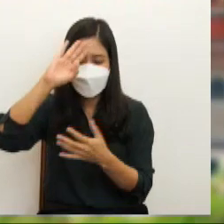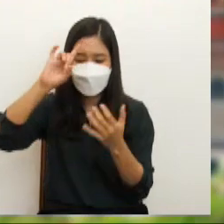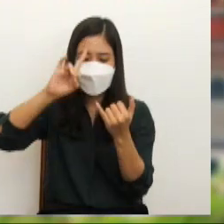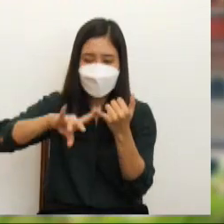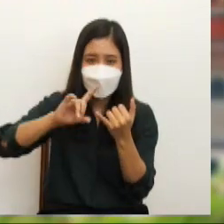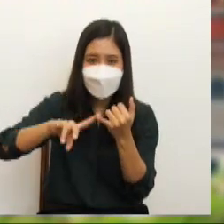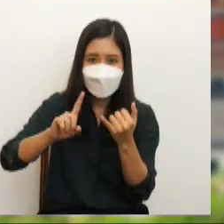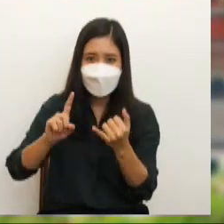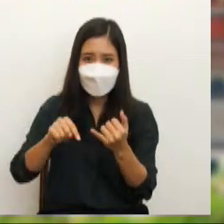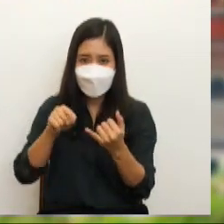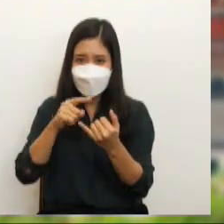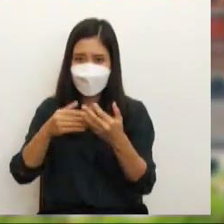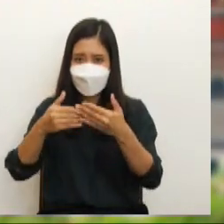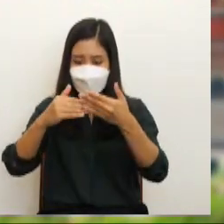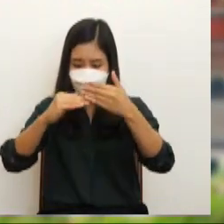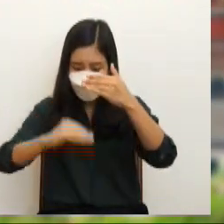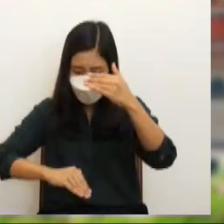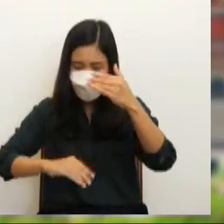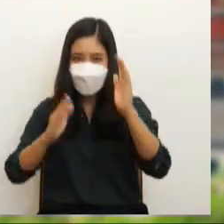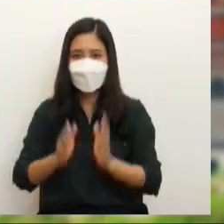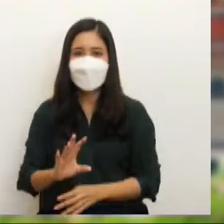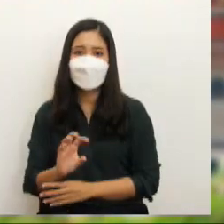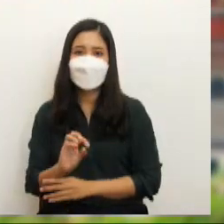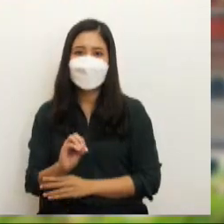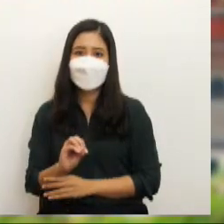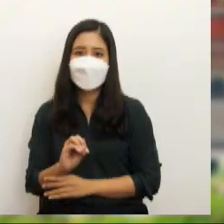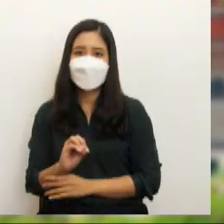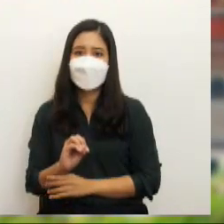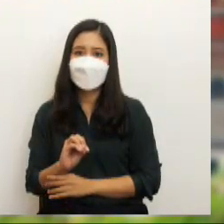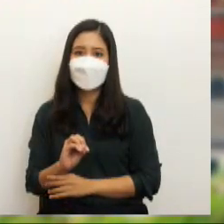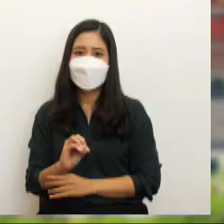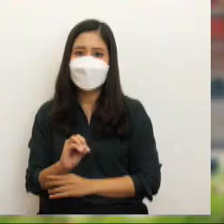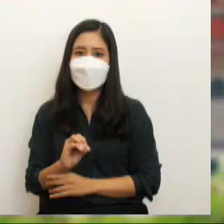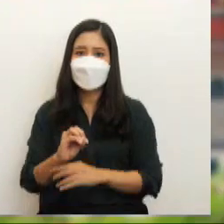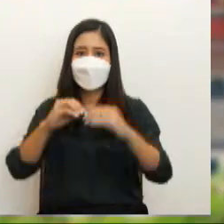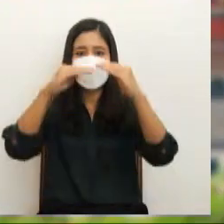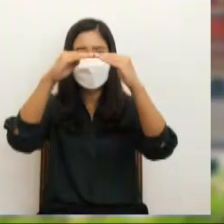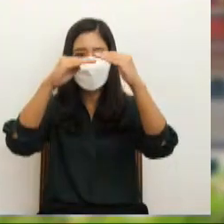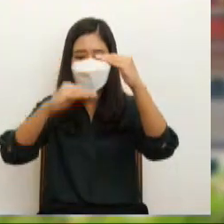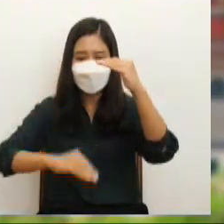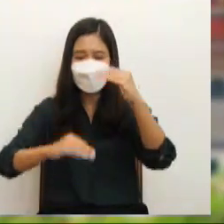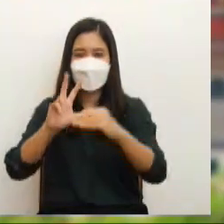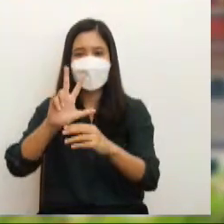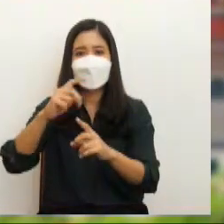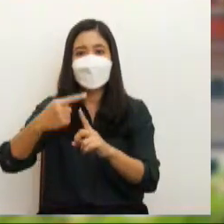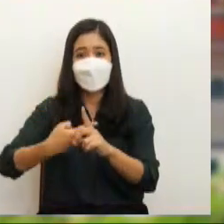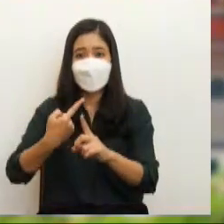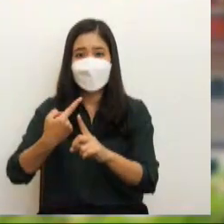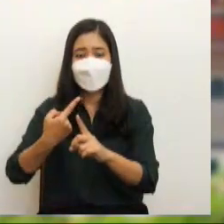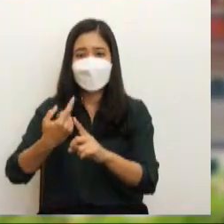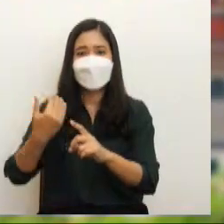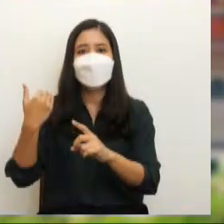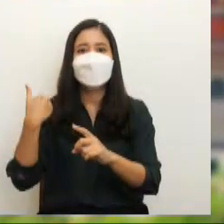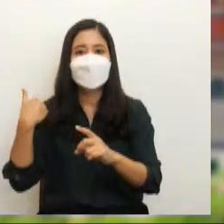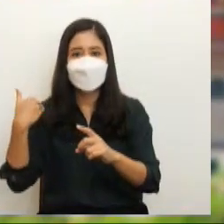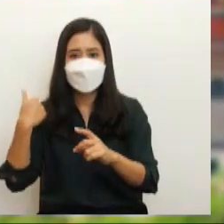ที่28เนี่ยครับก็เป็นคนที่50เพราะฉะนั้นเนี่ยเป็นตลอดเวลา3เดือนนะครับในเขตวังจันทร์เกษม